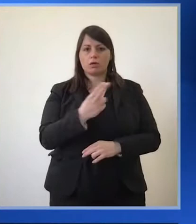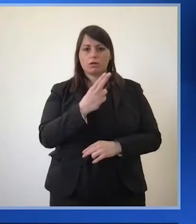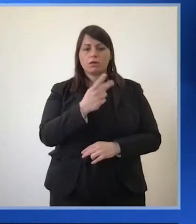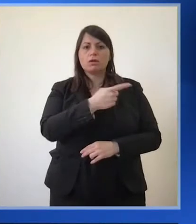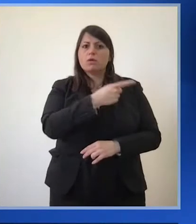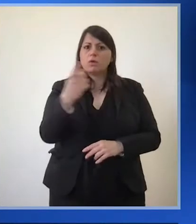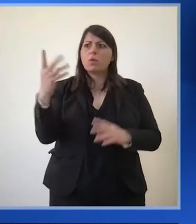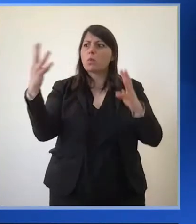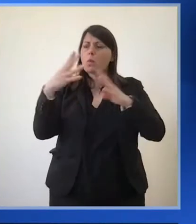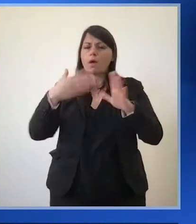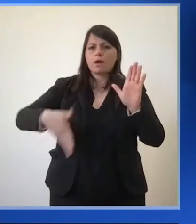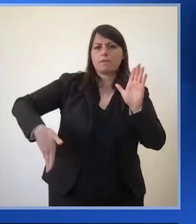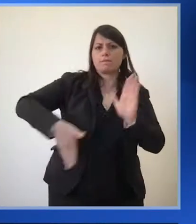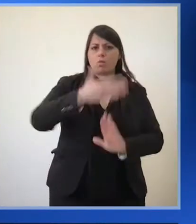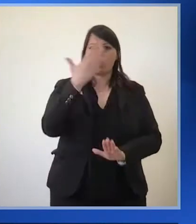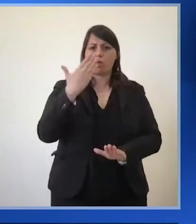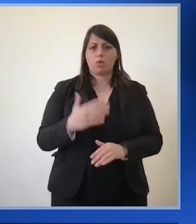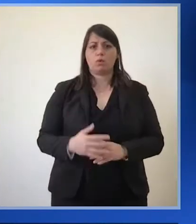guerra.